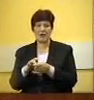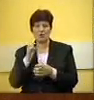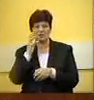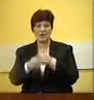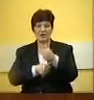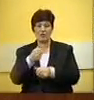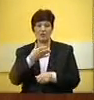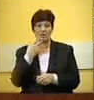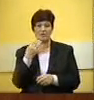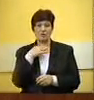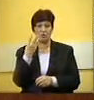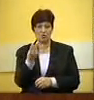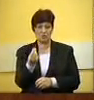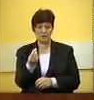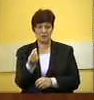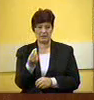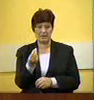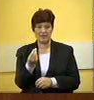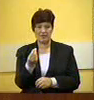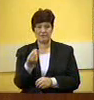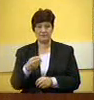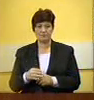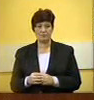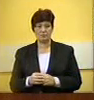godine nema dovoljno sredstava